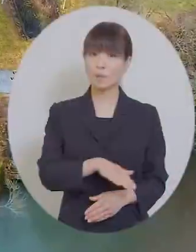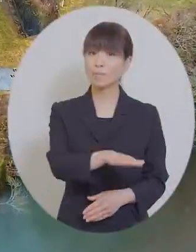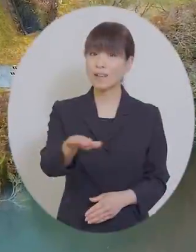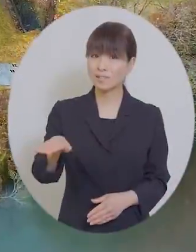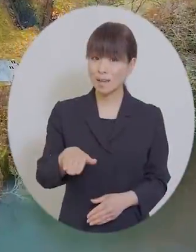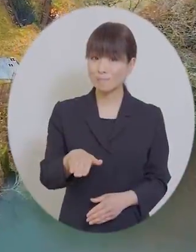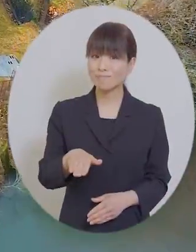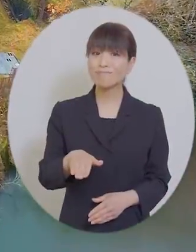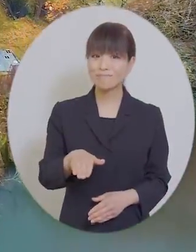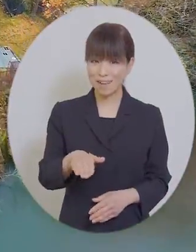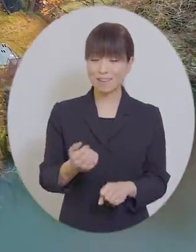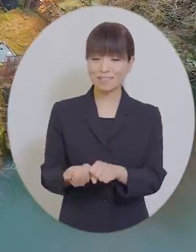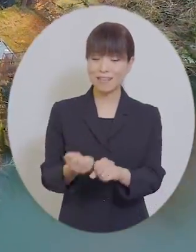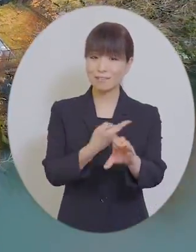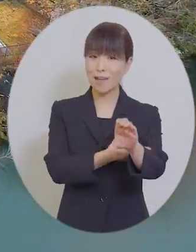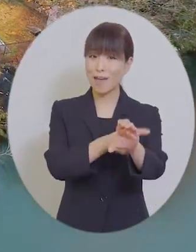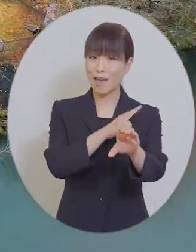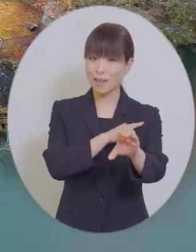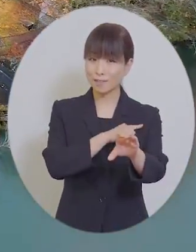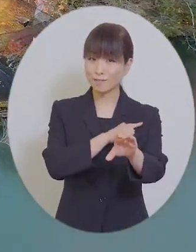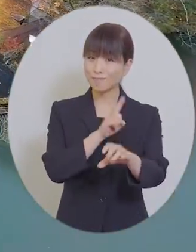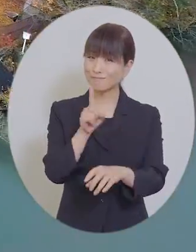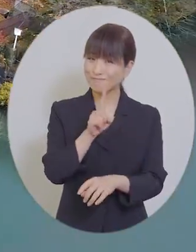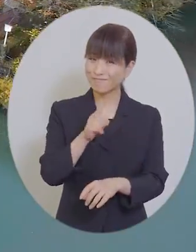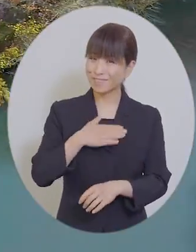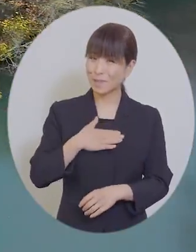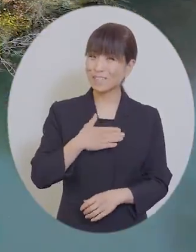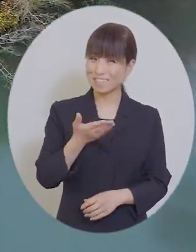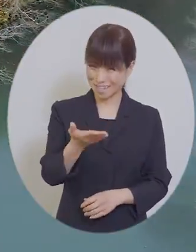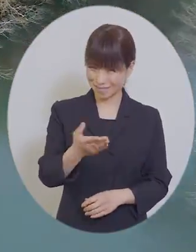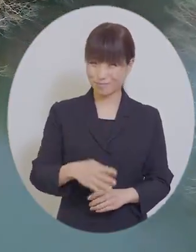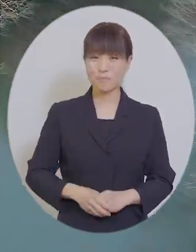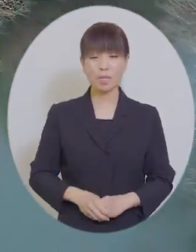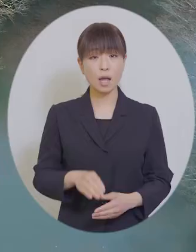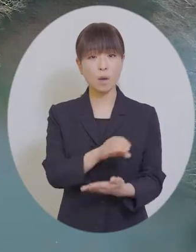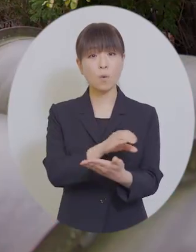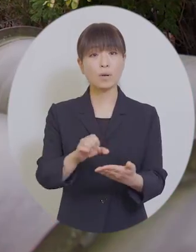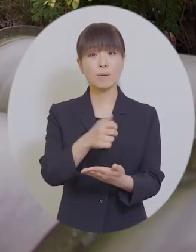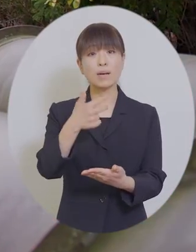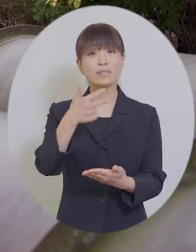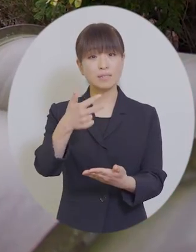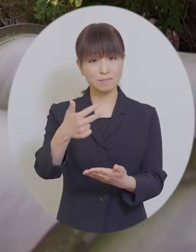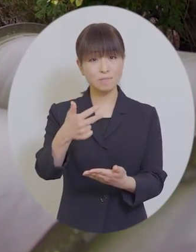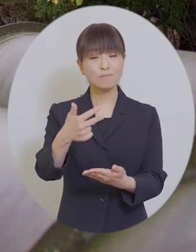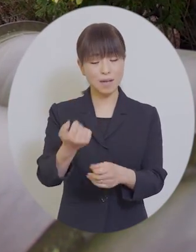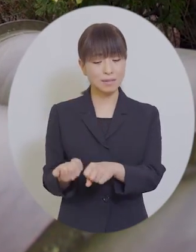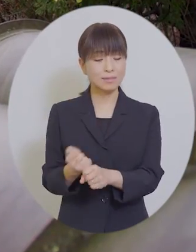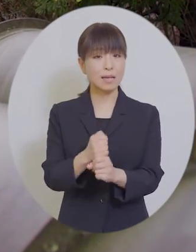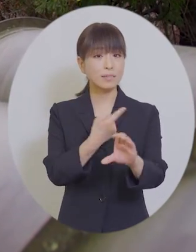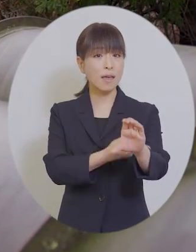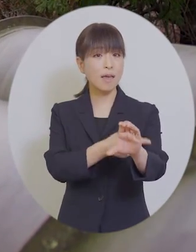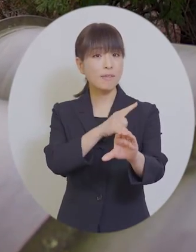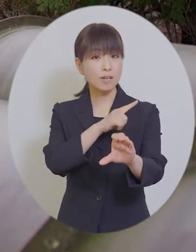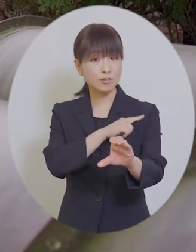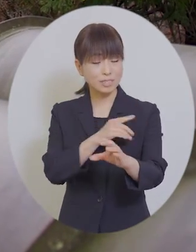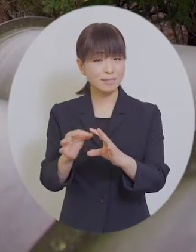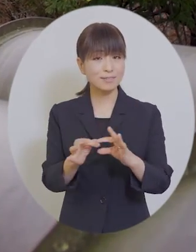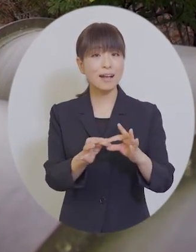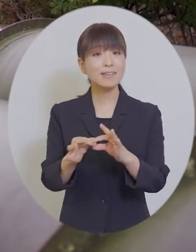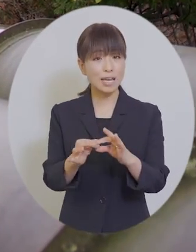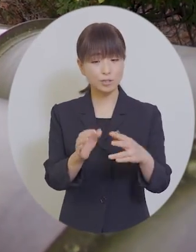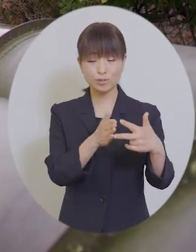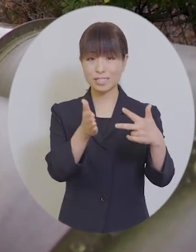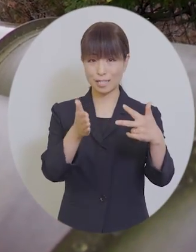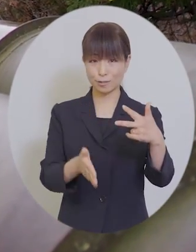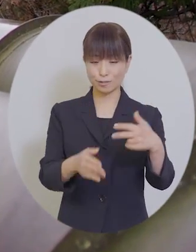皆さんはどんな再生可能エネルギーを知っていますか？郡山市には再生可能エネルギーに関